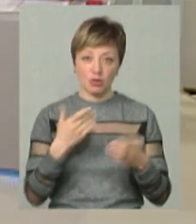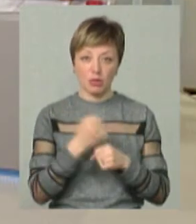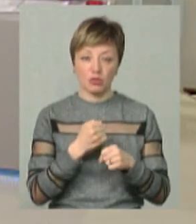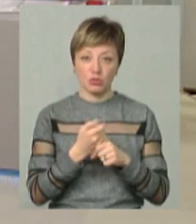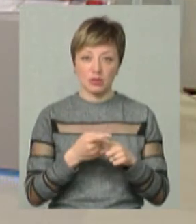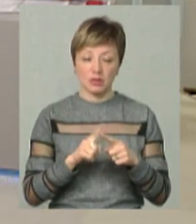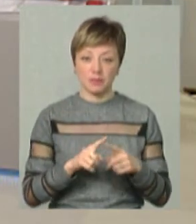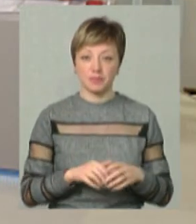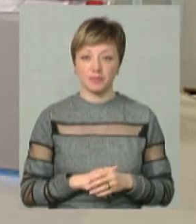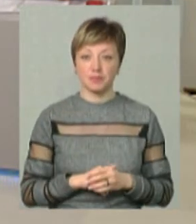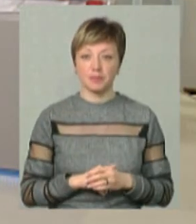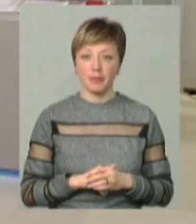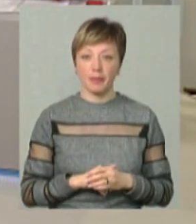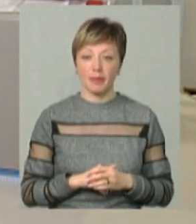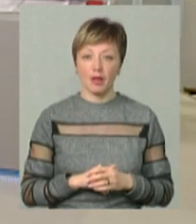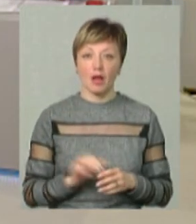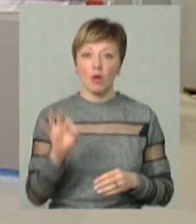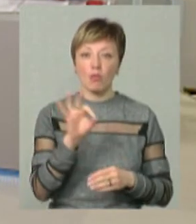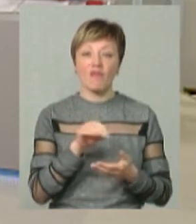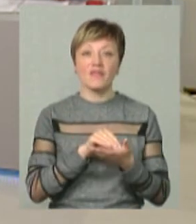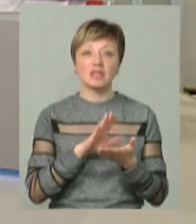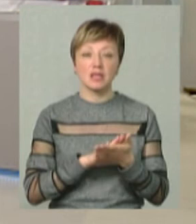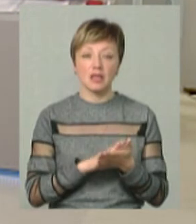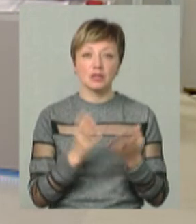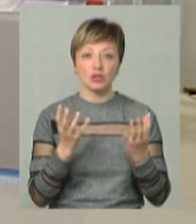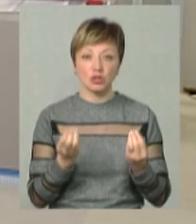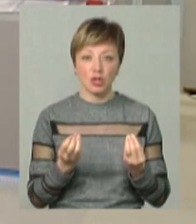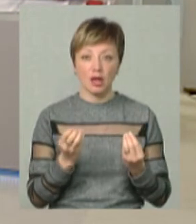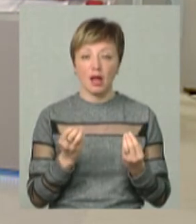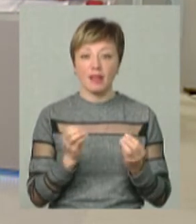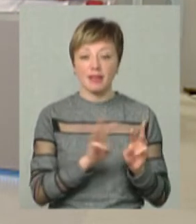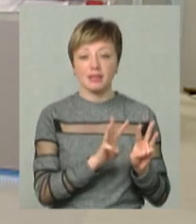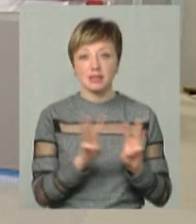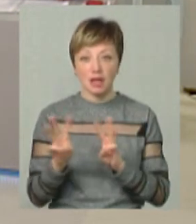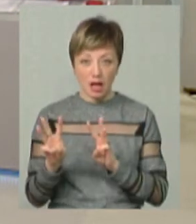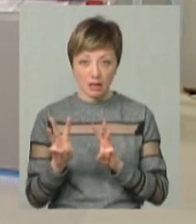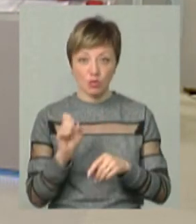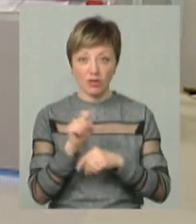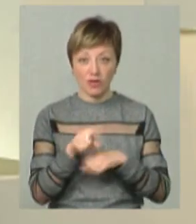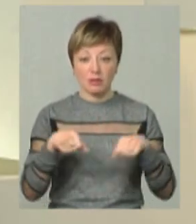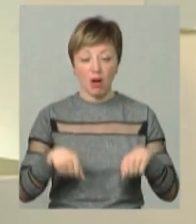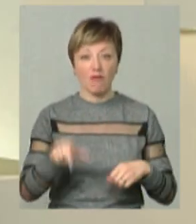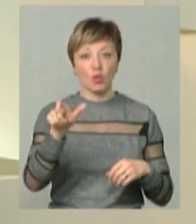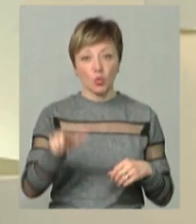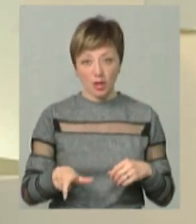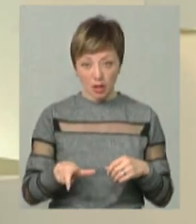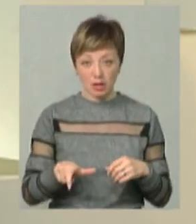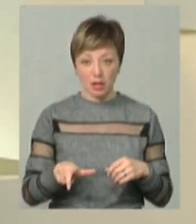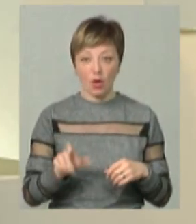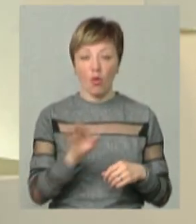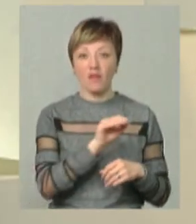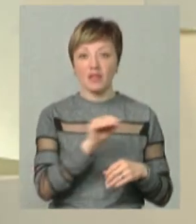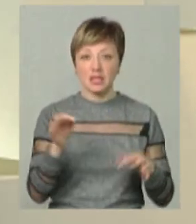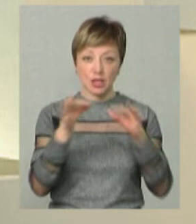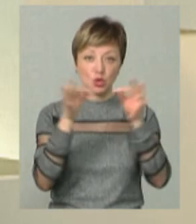опрацьовувати це звернення. Стосовно фіксації, ще також на сайті Уповноваженого з прав людини і на